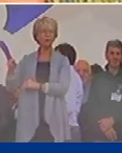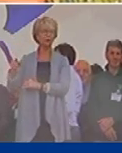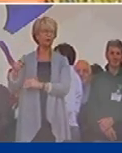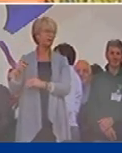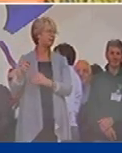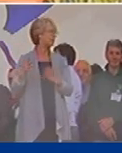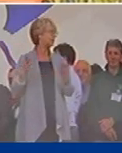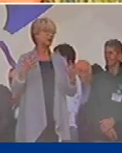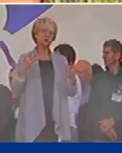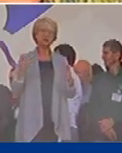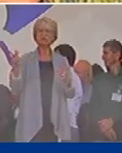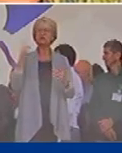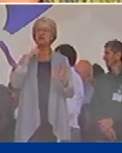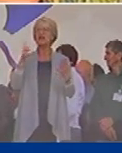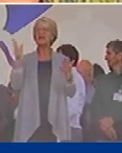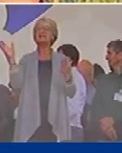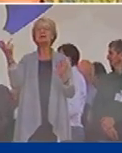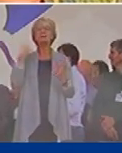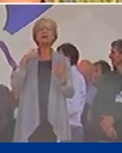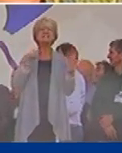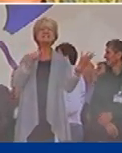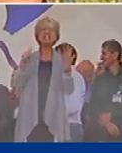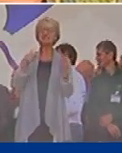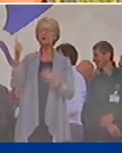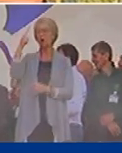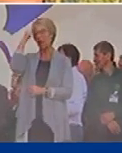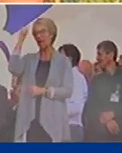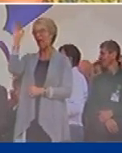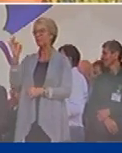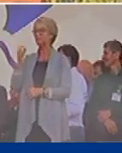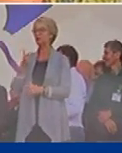Certo, alla sesta volta che mi dice che non capisco un cazzo,